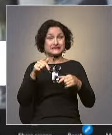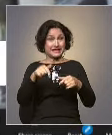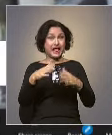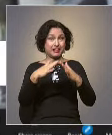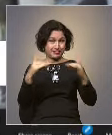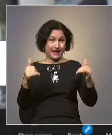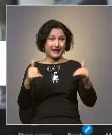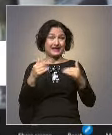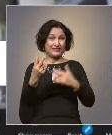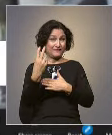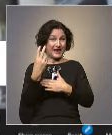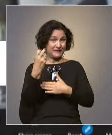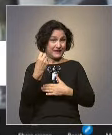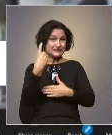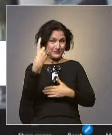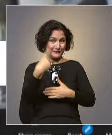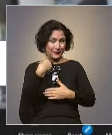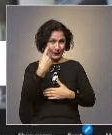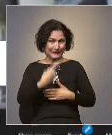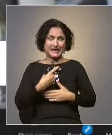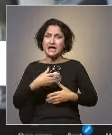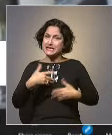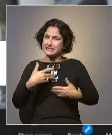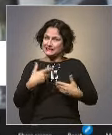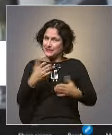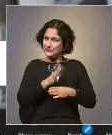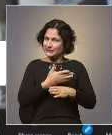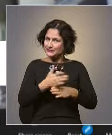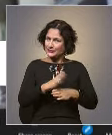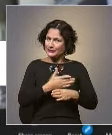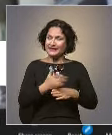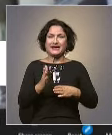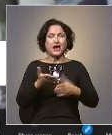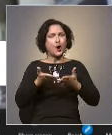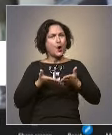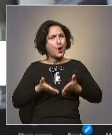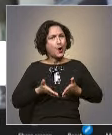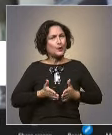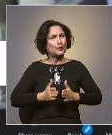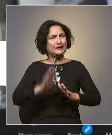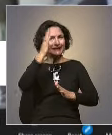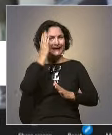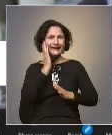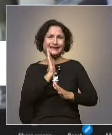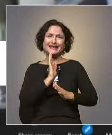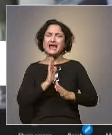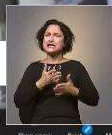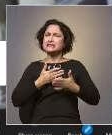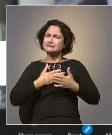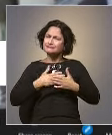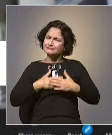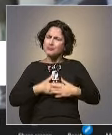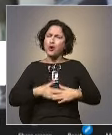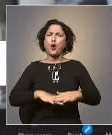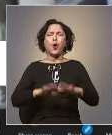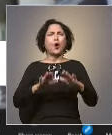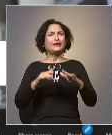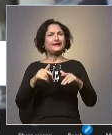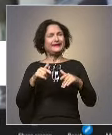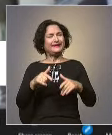искам да споделя, че вече родителите са по-спокойни, учителите също и